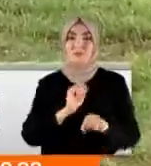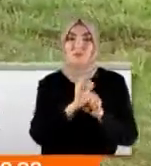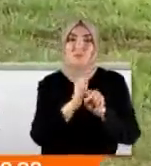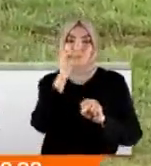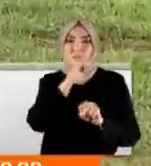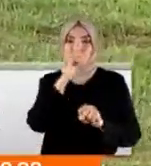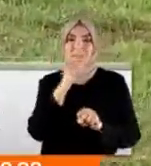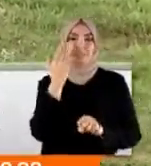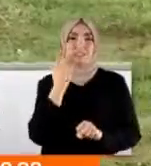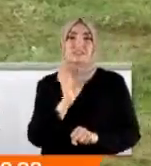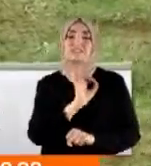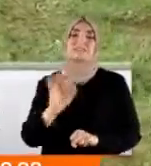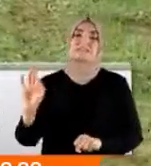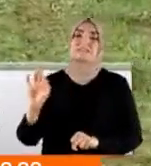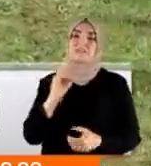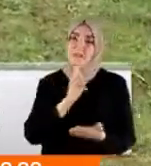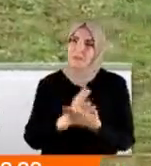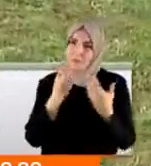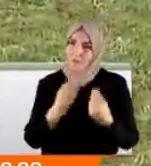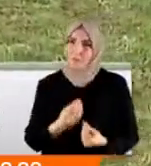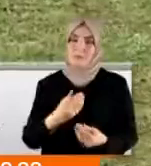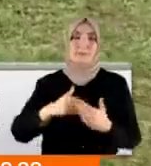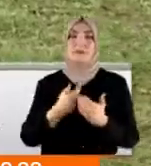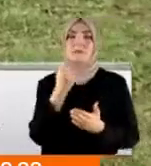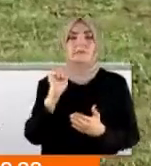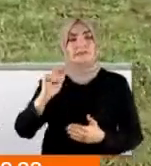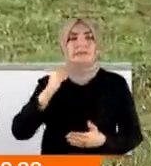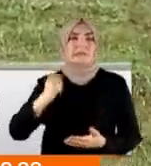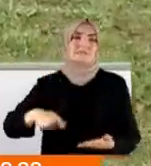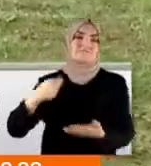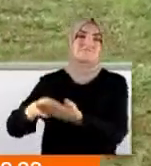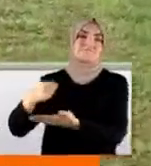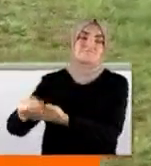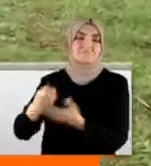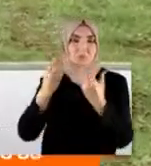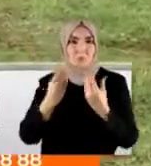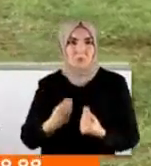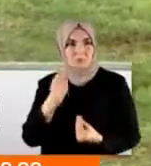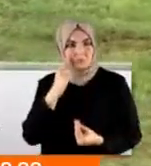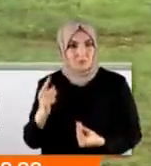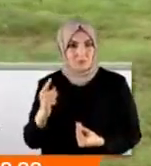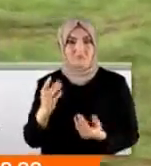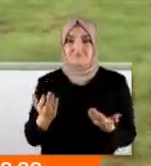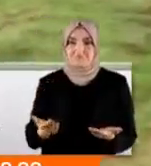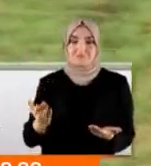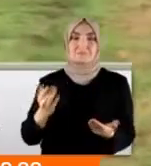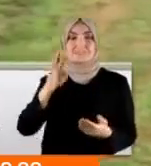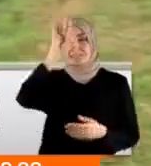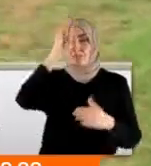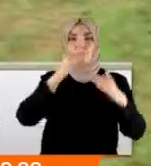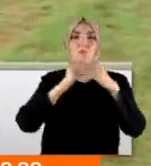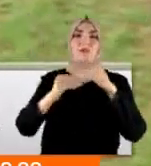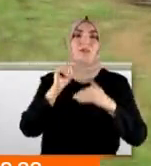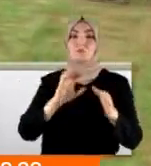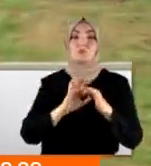biletlerin ücretleri seyircilere tek tek iade edildi. Hal böyle olunca İstanbul halkı da çözümü İstanbul Park'ın etrafına